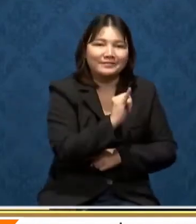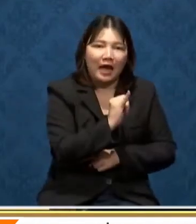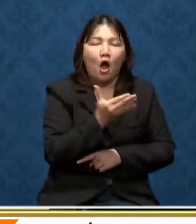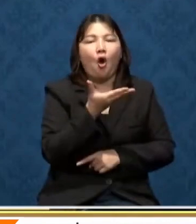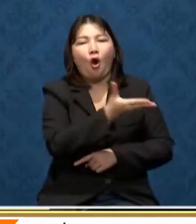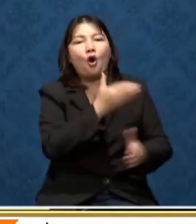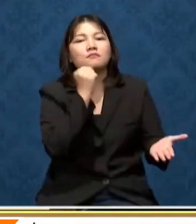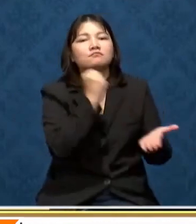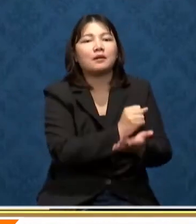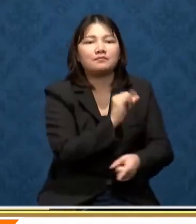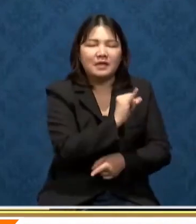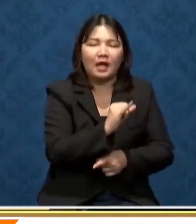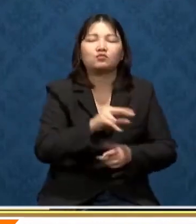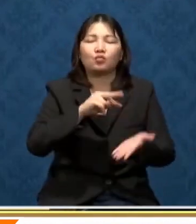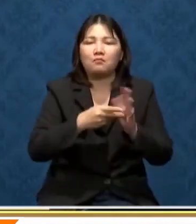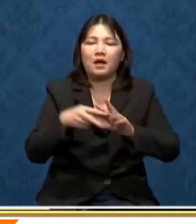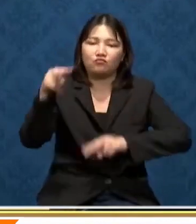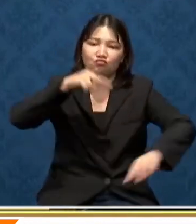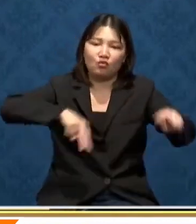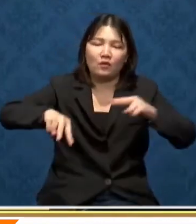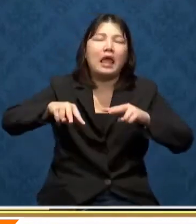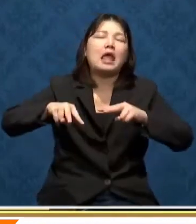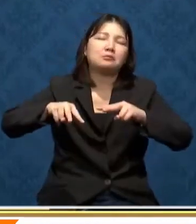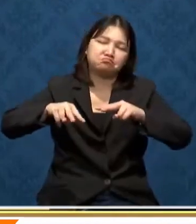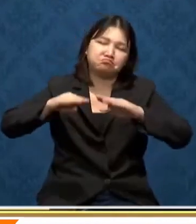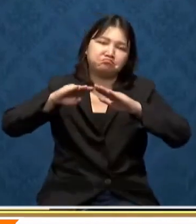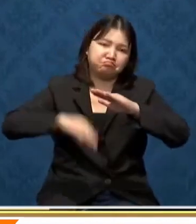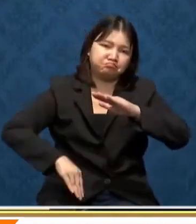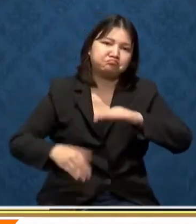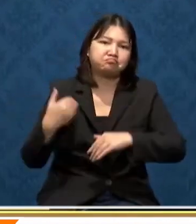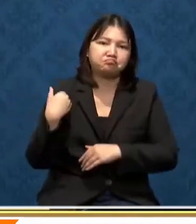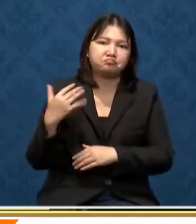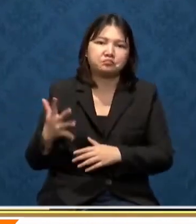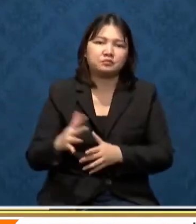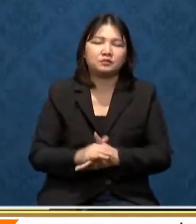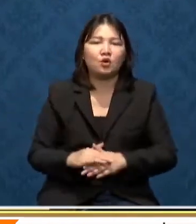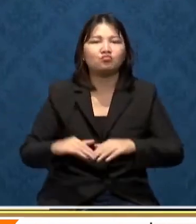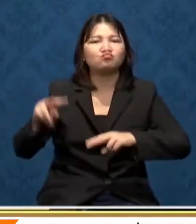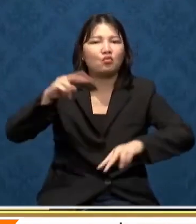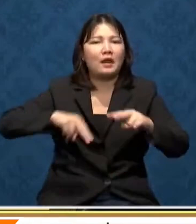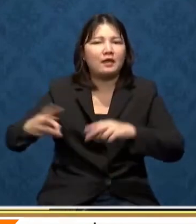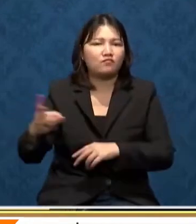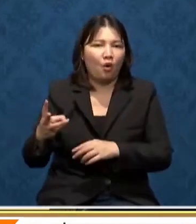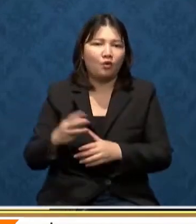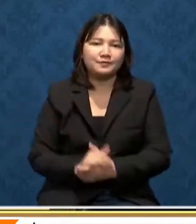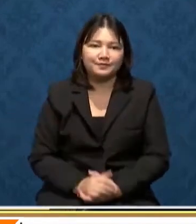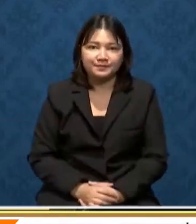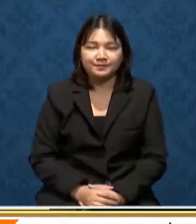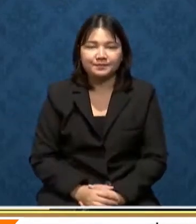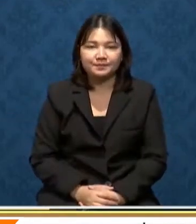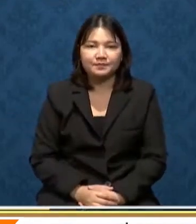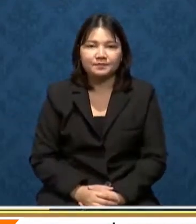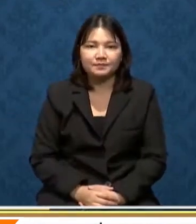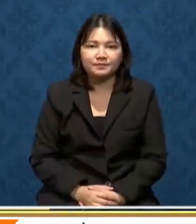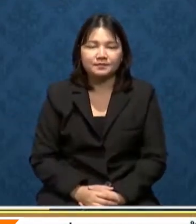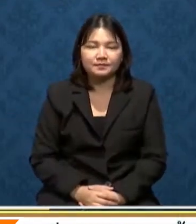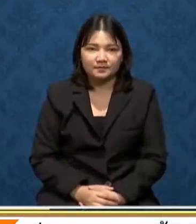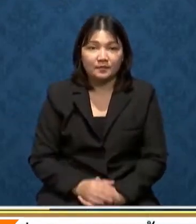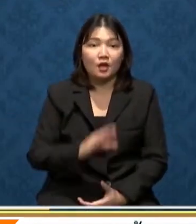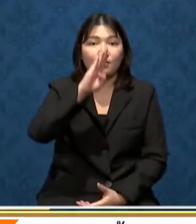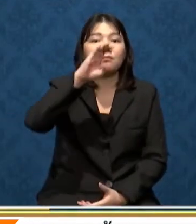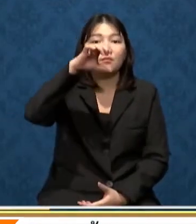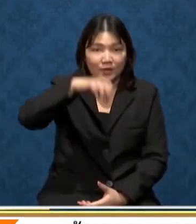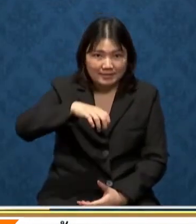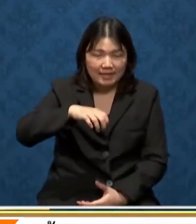ต่ำเพื่อนสมาชิกหลายท่านอาจไม่ทราบนะครับธุรกิจขนาดเล็ก